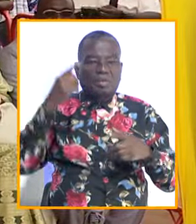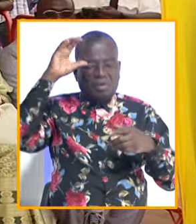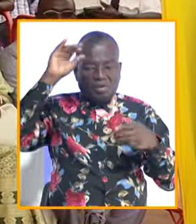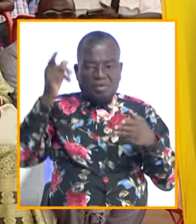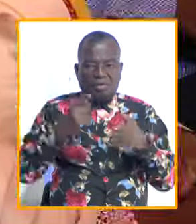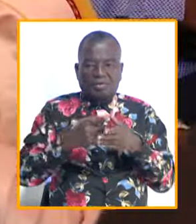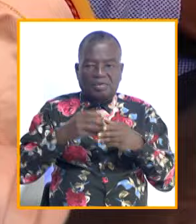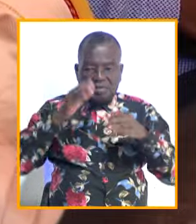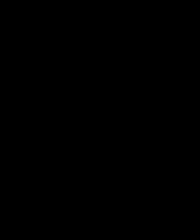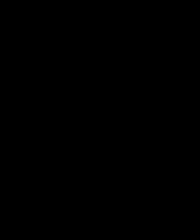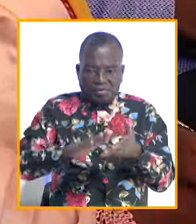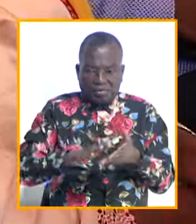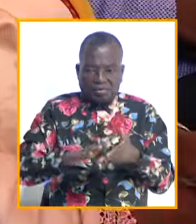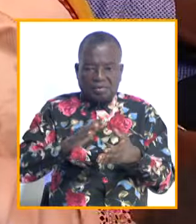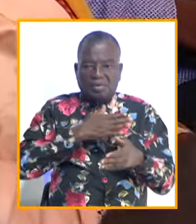de dépenses.